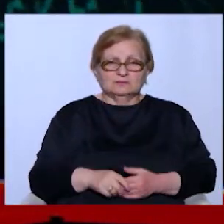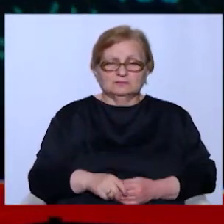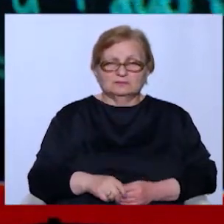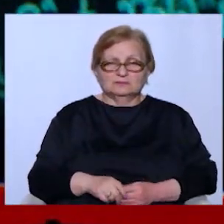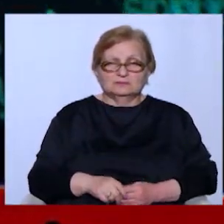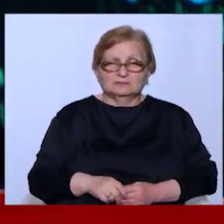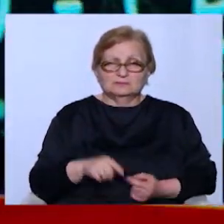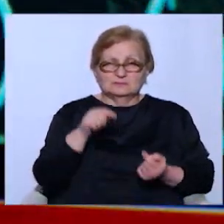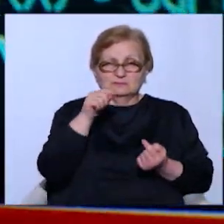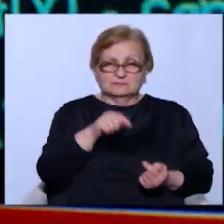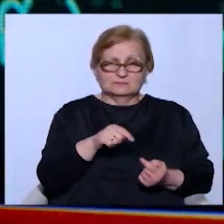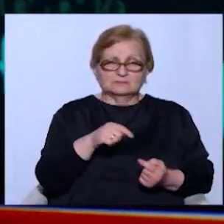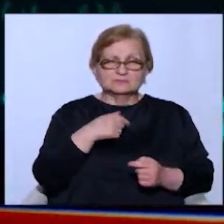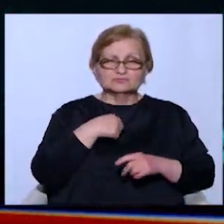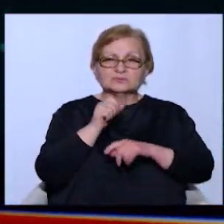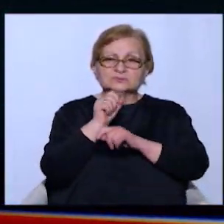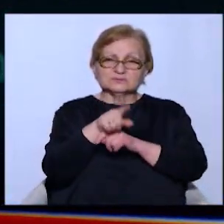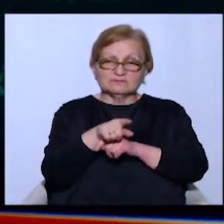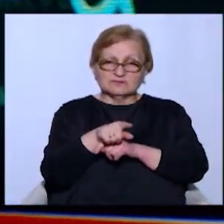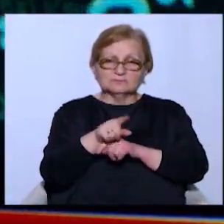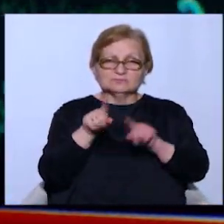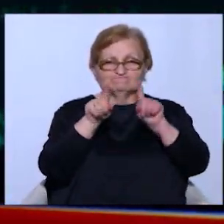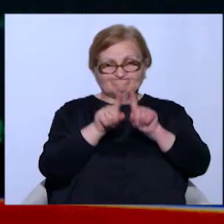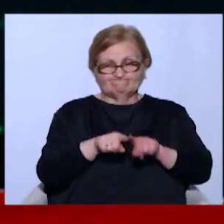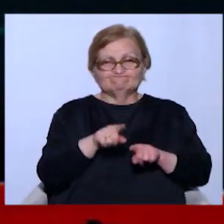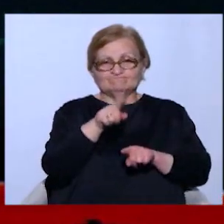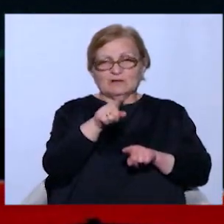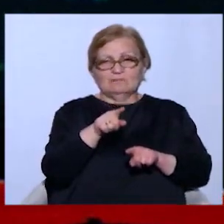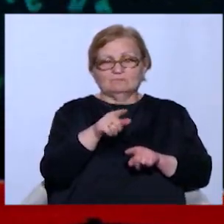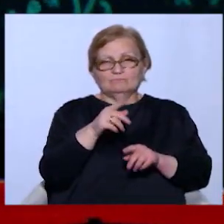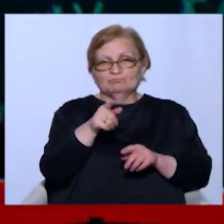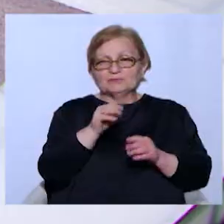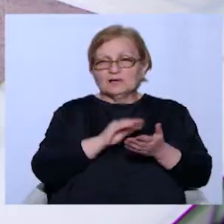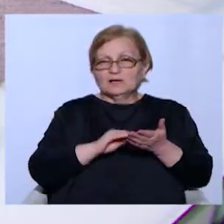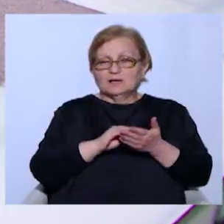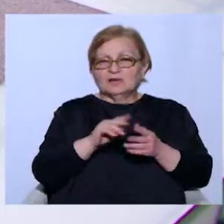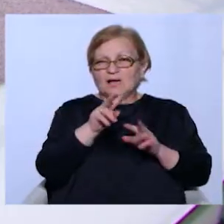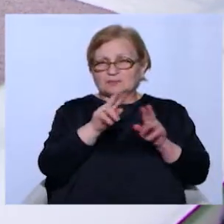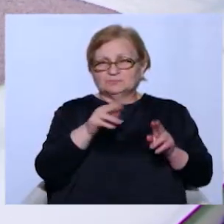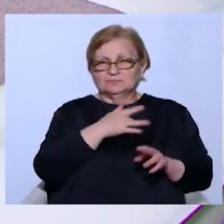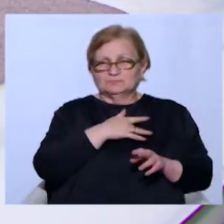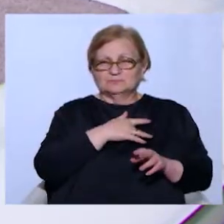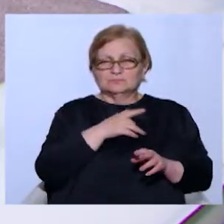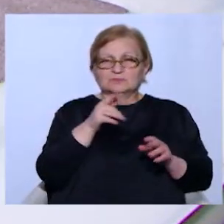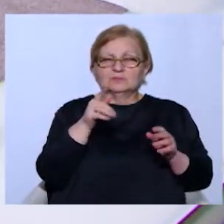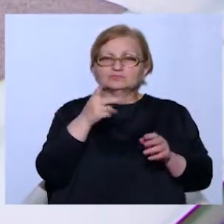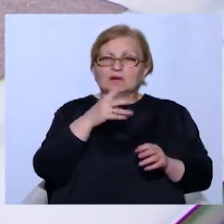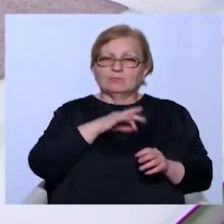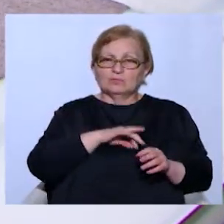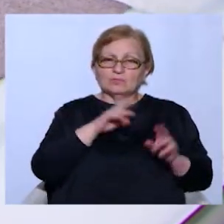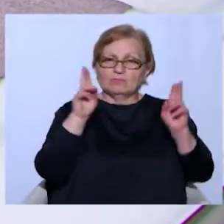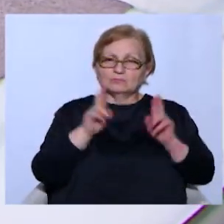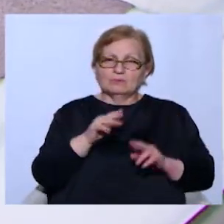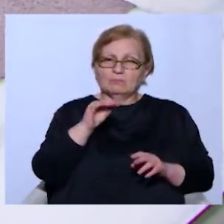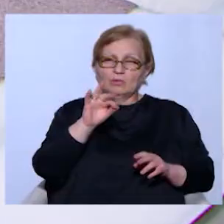შესაბამისად, დავალებების გვექნება მსგავს ამოცანებზე. შეეცადეთ გამოიყენოთ ფართობების ფორმულა, შეეცადოთ ისარგებლოთ